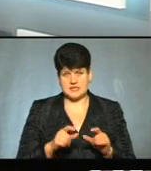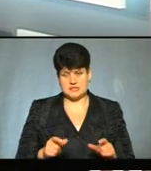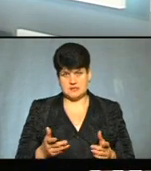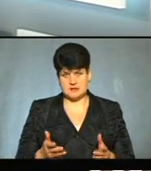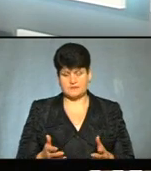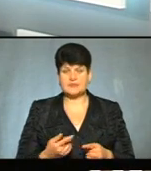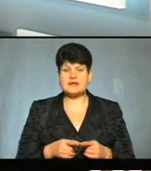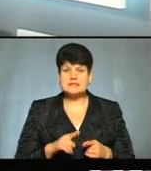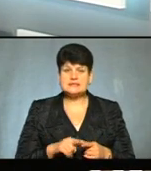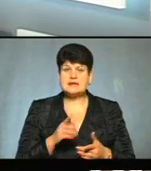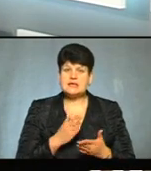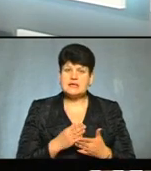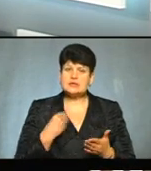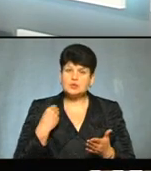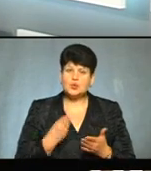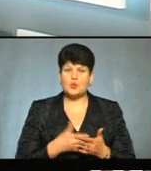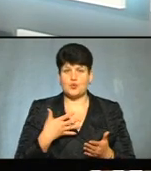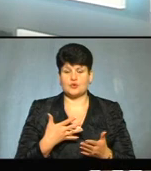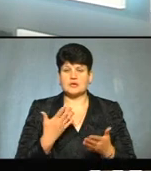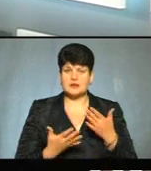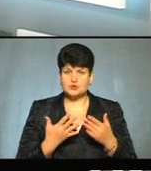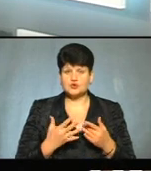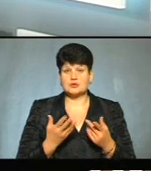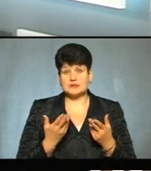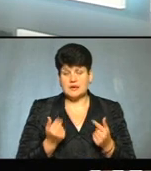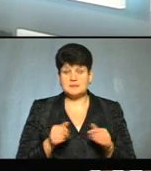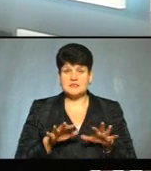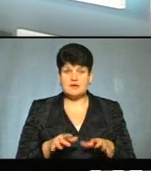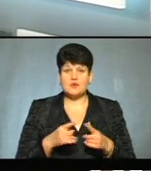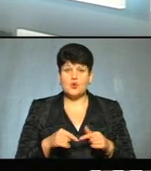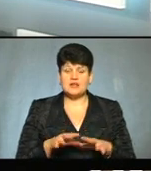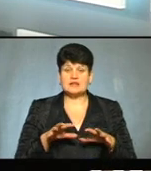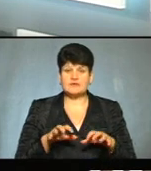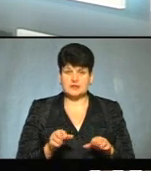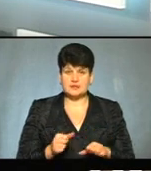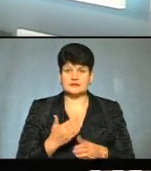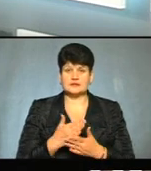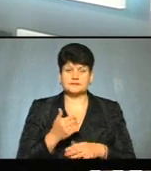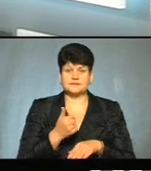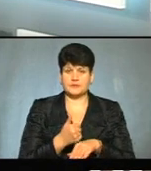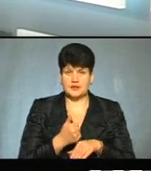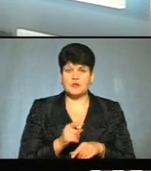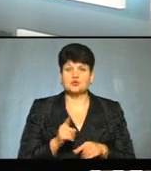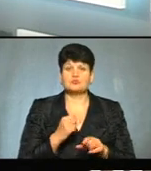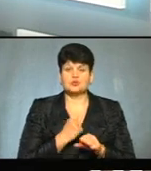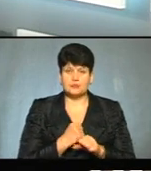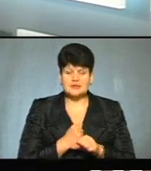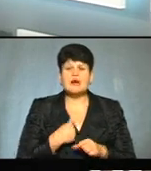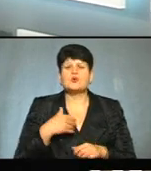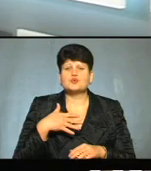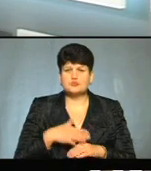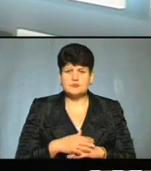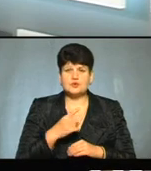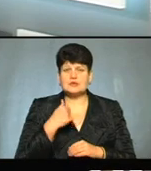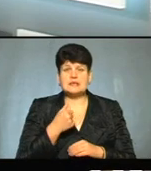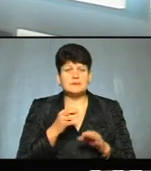навчальний заклад. Тобто це є дорого. Якщо так, якщо місцеві органи влади ставлять в пріоритеті це все зробити, я